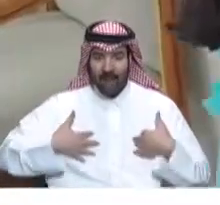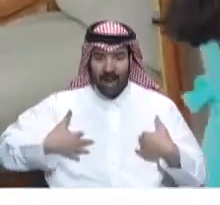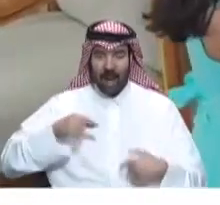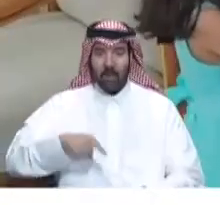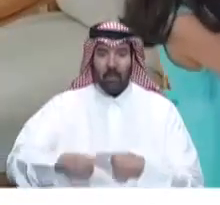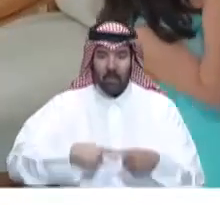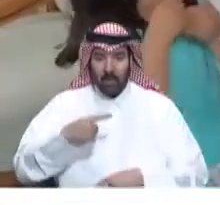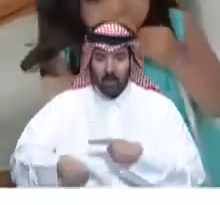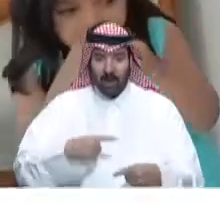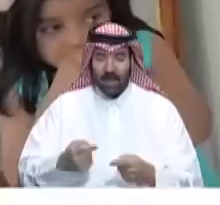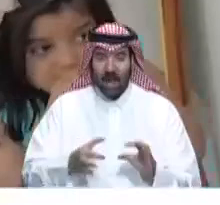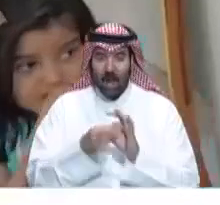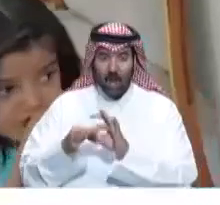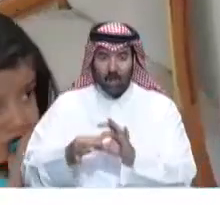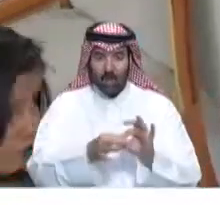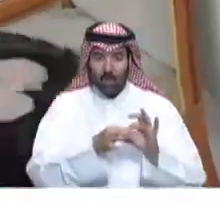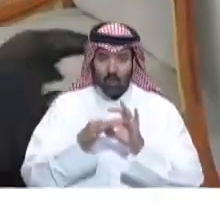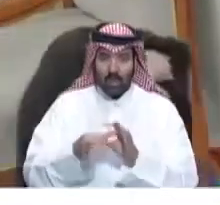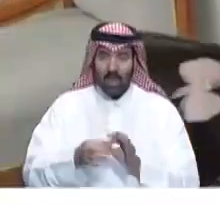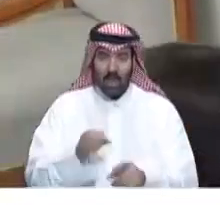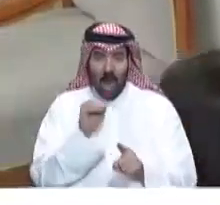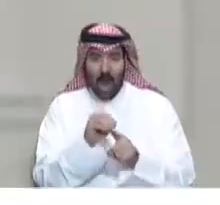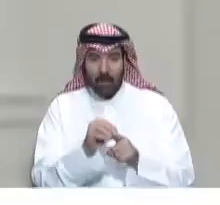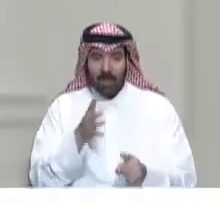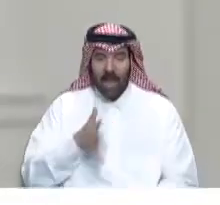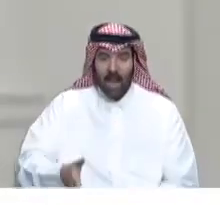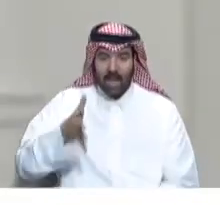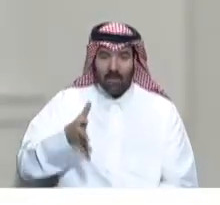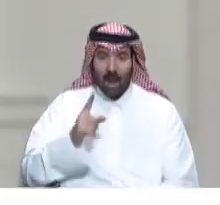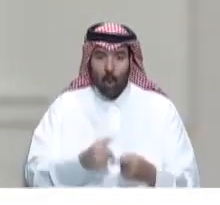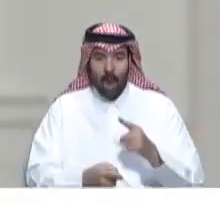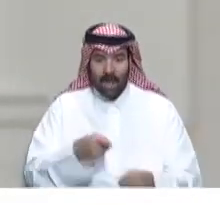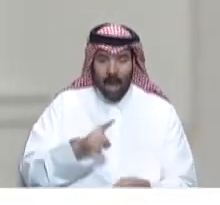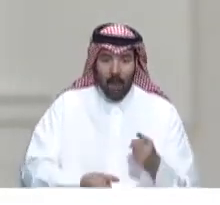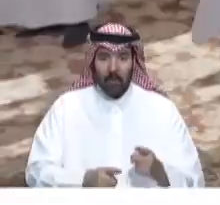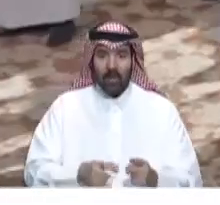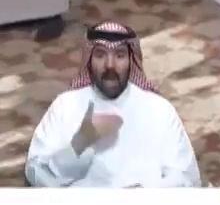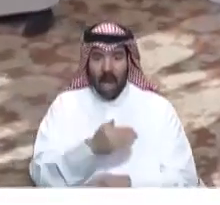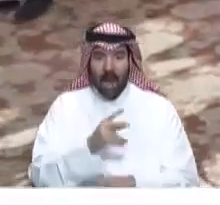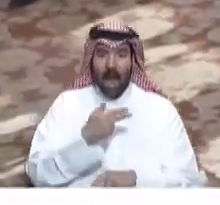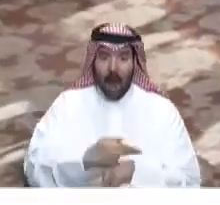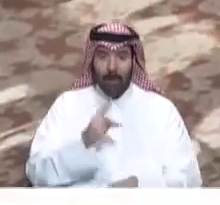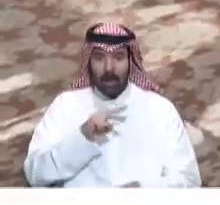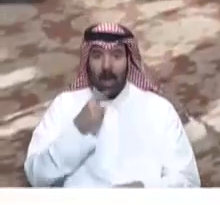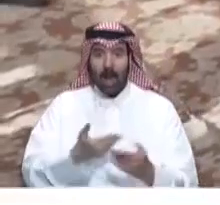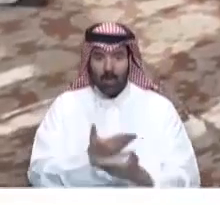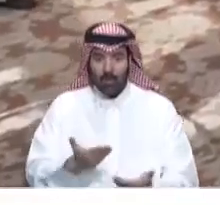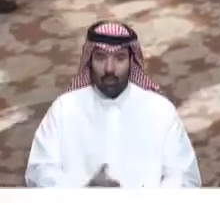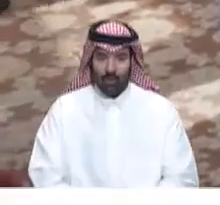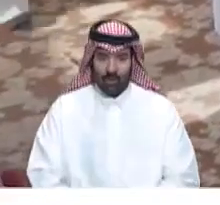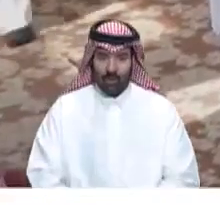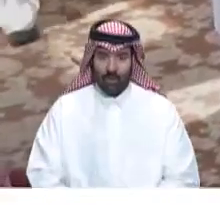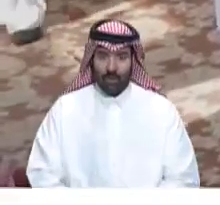وكمان نعودهم على التواصل هم وتربية لهم وزيارة أقاربهم وصلة الرحم.